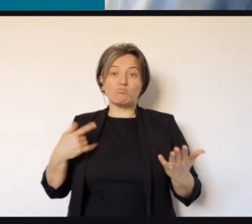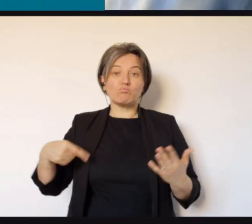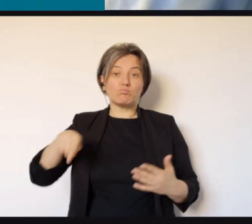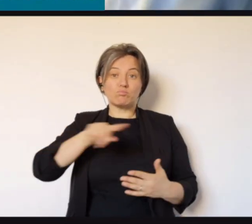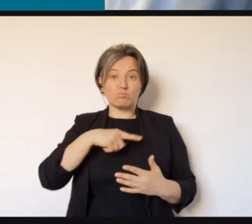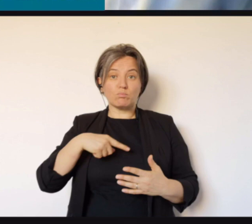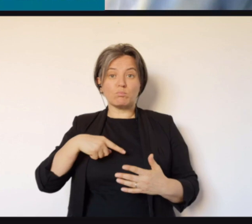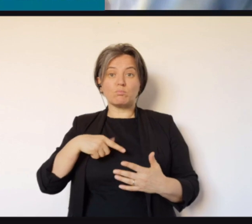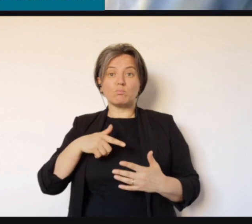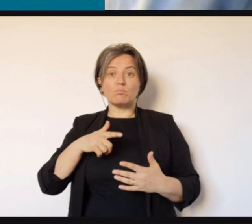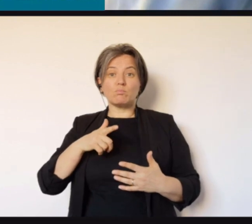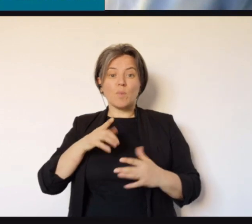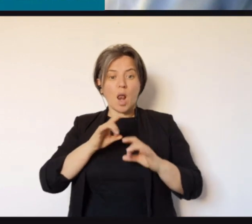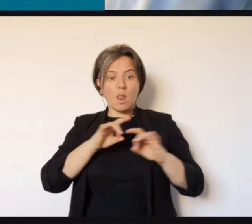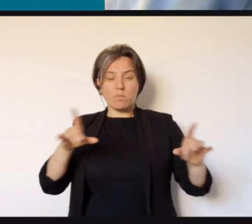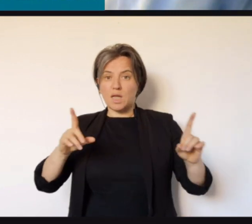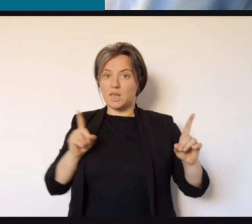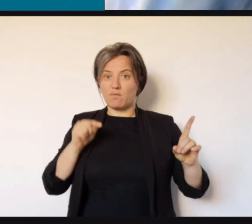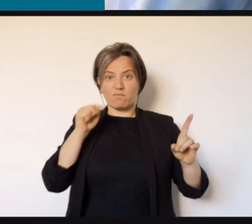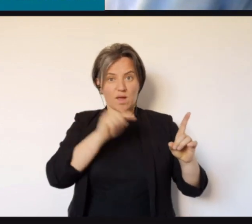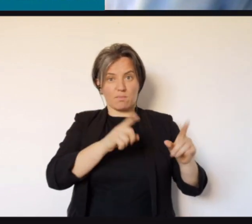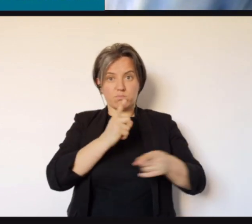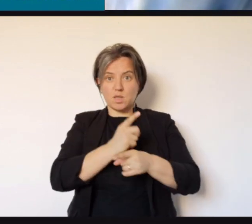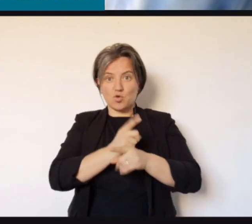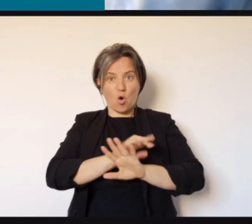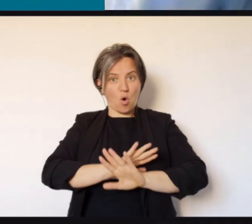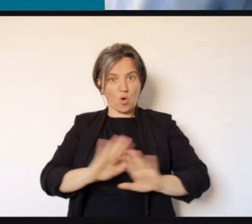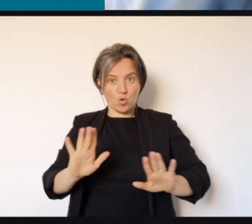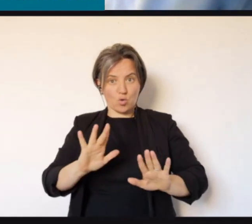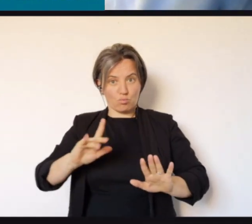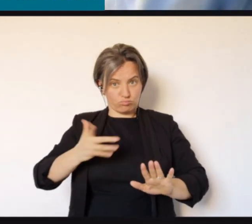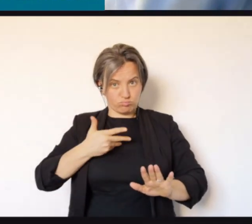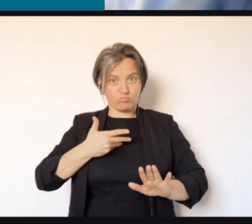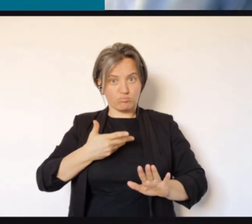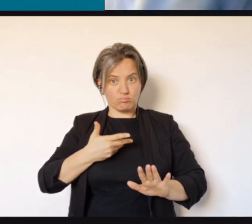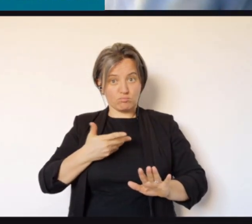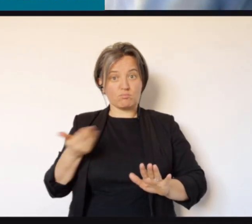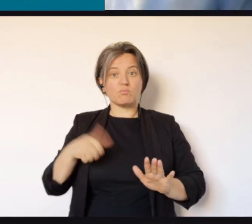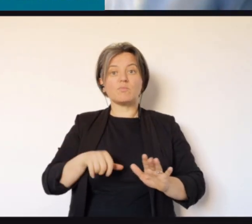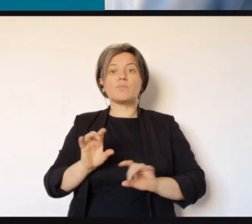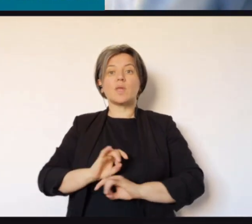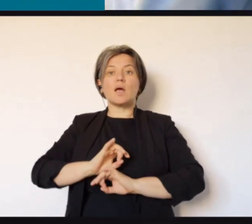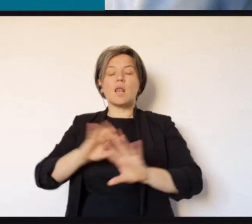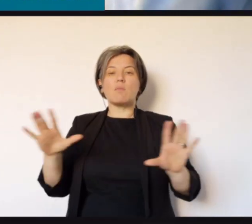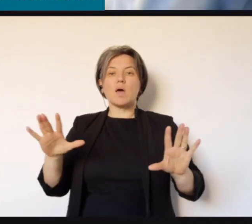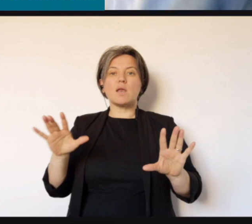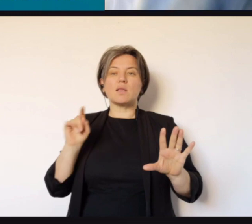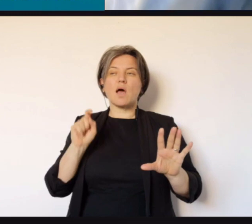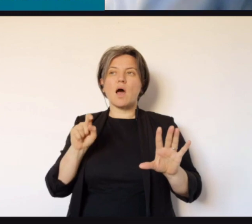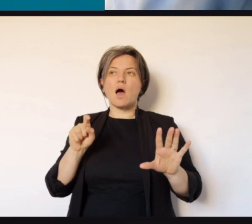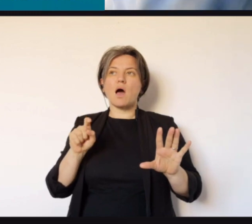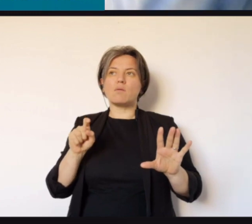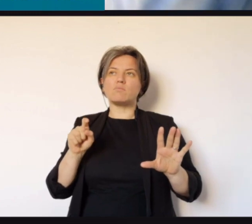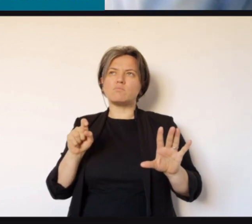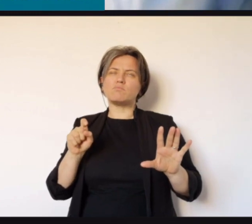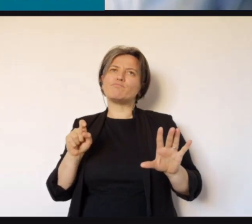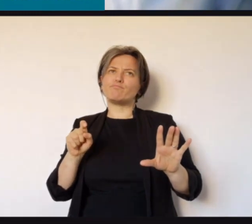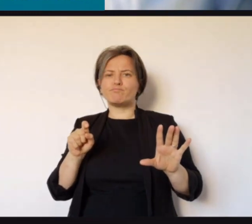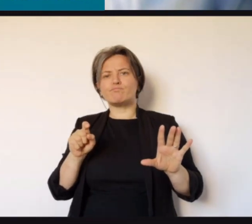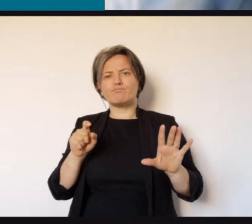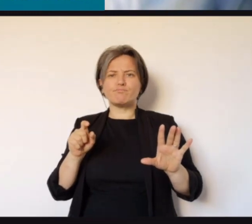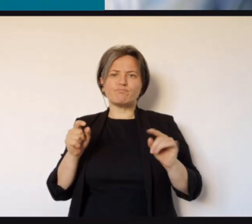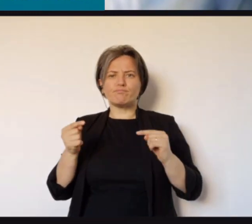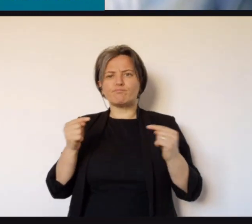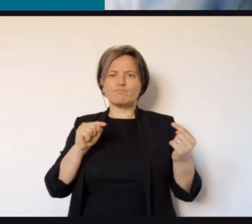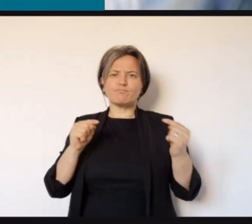abbiamo bisogno di difenderla, e la libertà è anche, la possiamo mettere anche